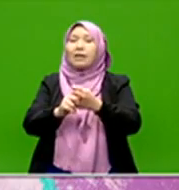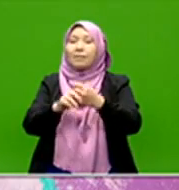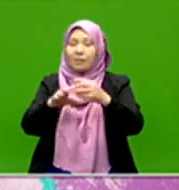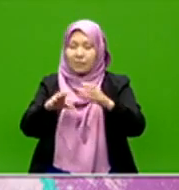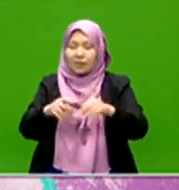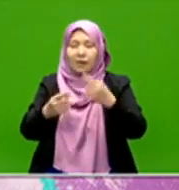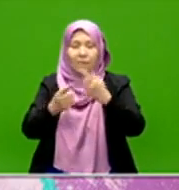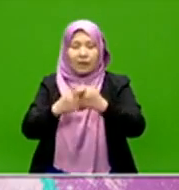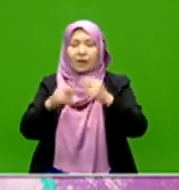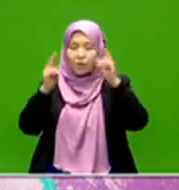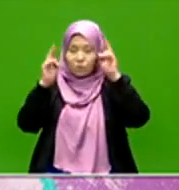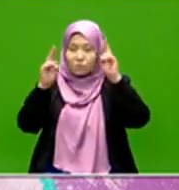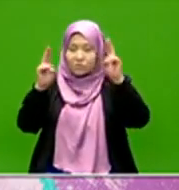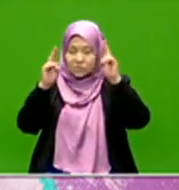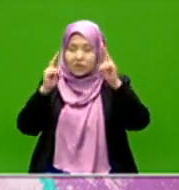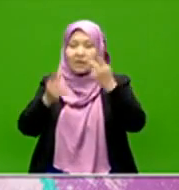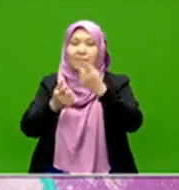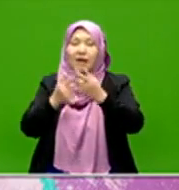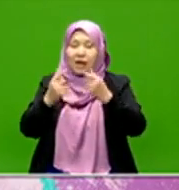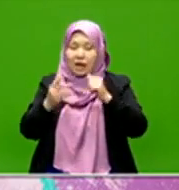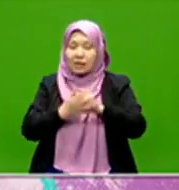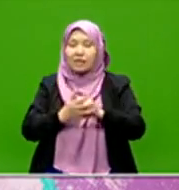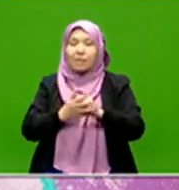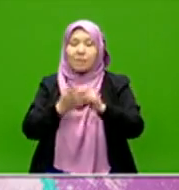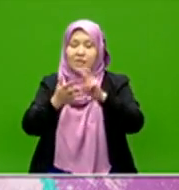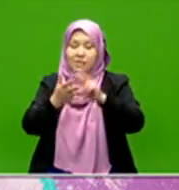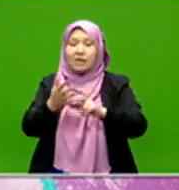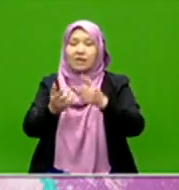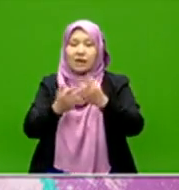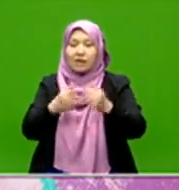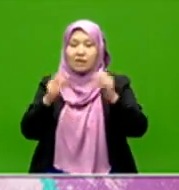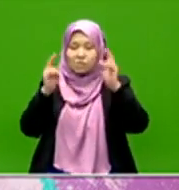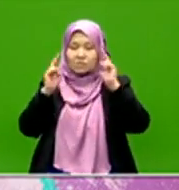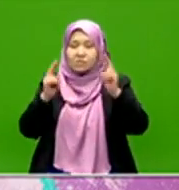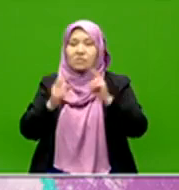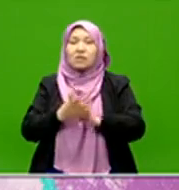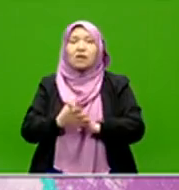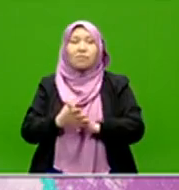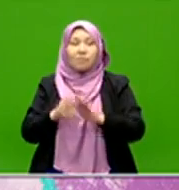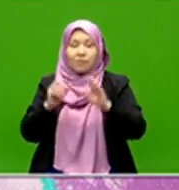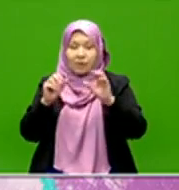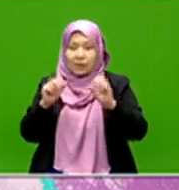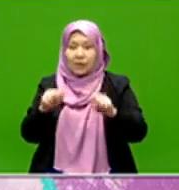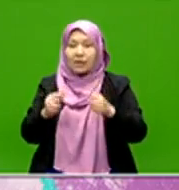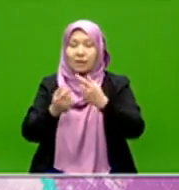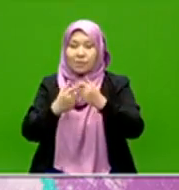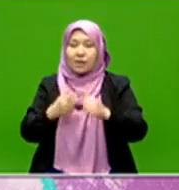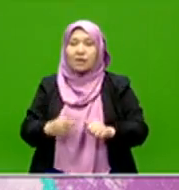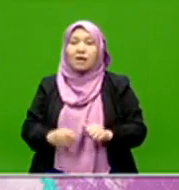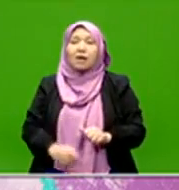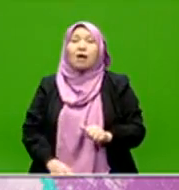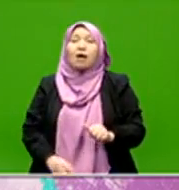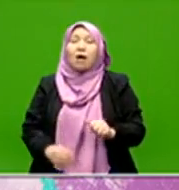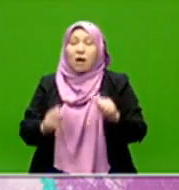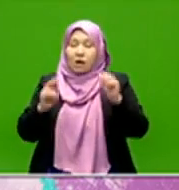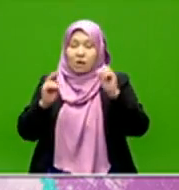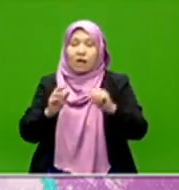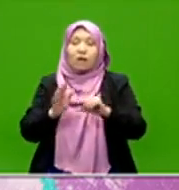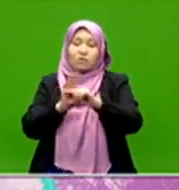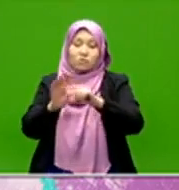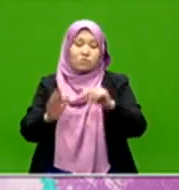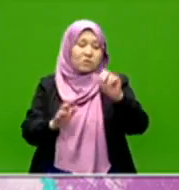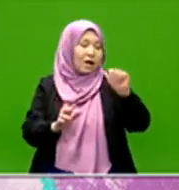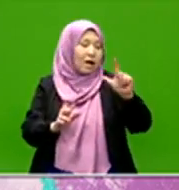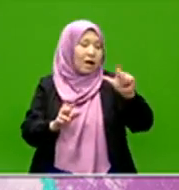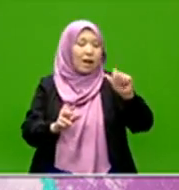Al-Fadhil Ustaz kita. Kita nak request satu surah lah, kita nak mohon surah Al-Kawthar. Surah Al-Kawthar daripada Al-Fadhil Ustaz Tirmizi kita. Silakan, di Masjid